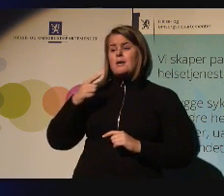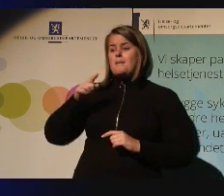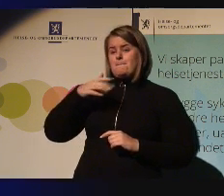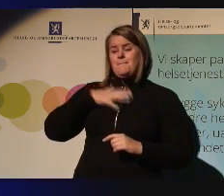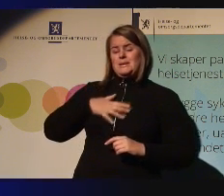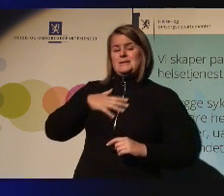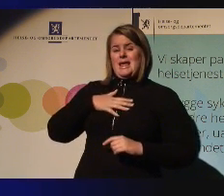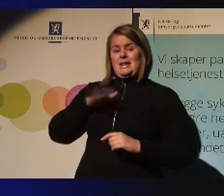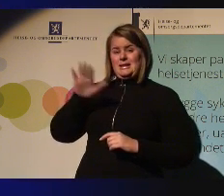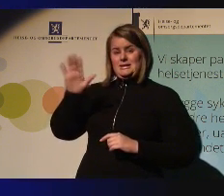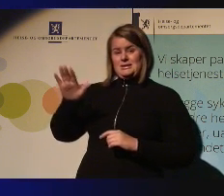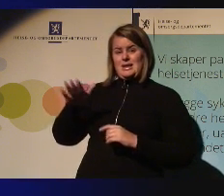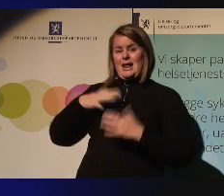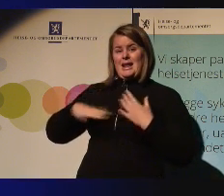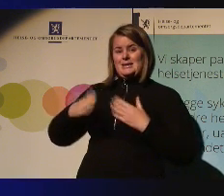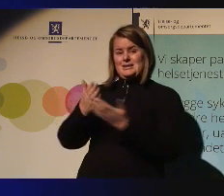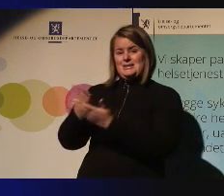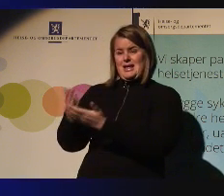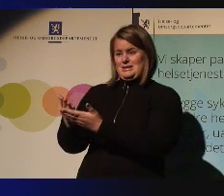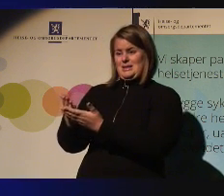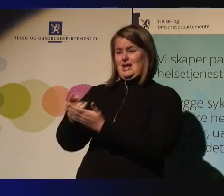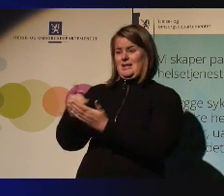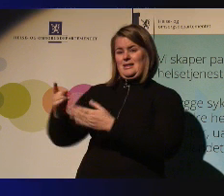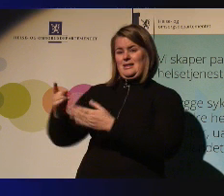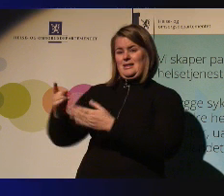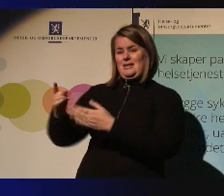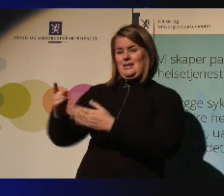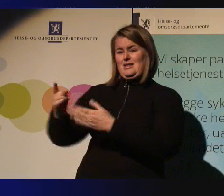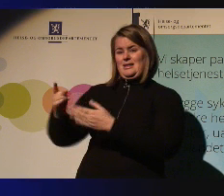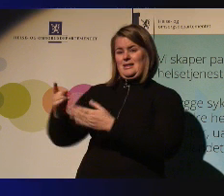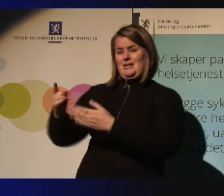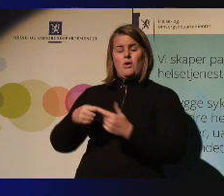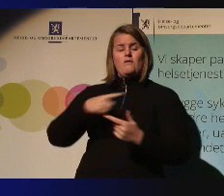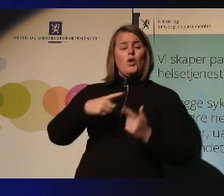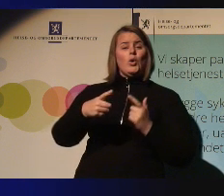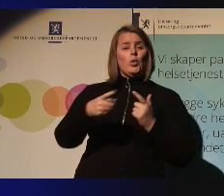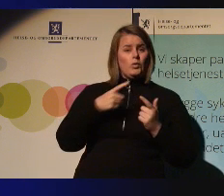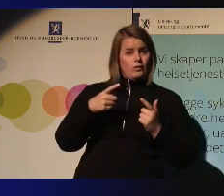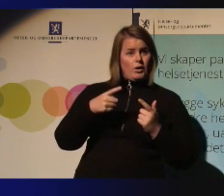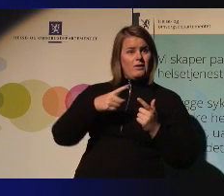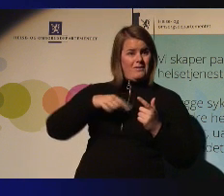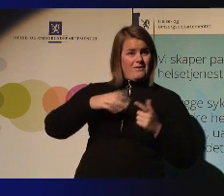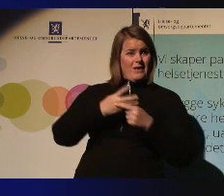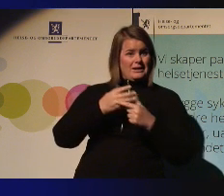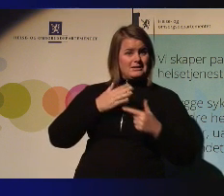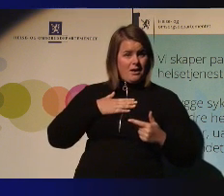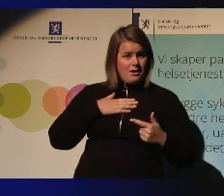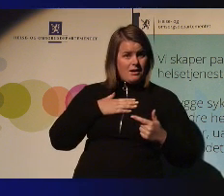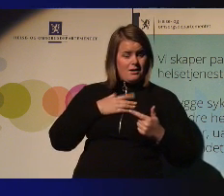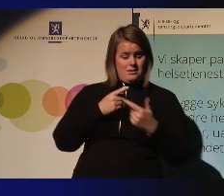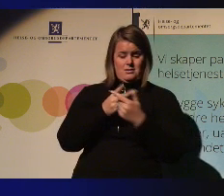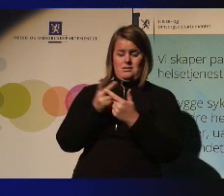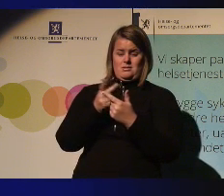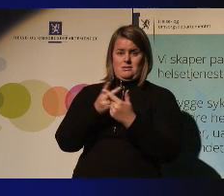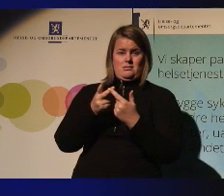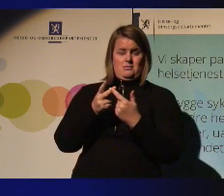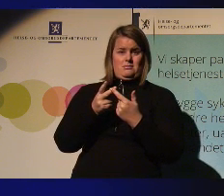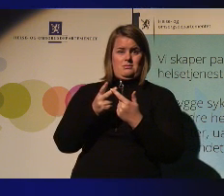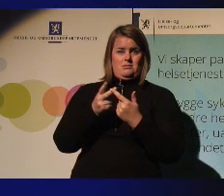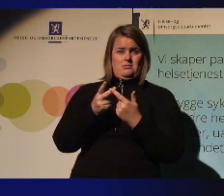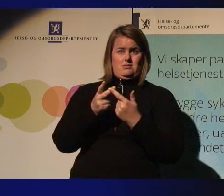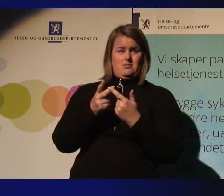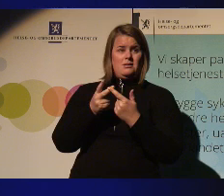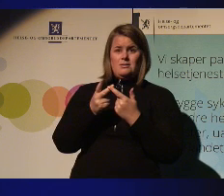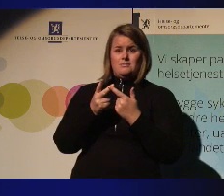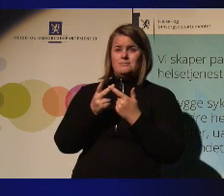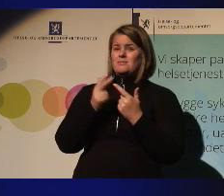på, de utfordringene som i fellesskap står overforbi, så det ikke et alternativ til